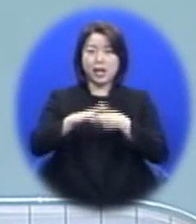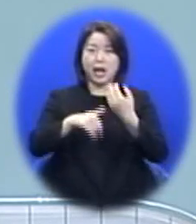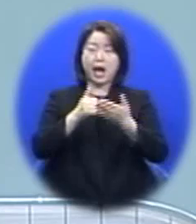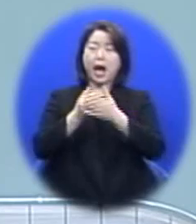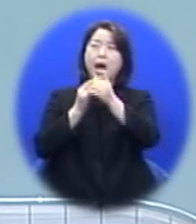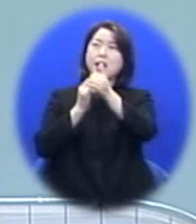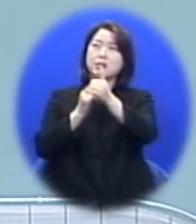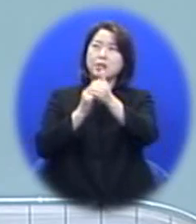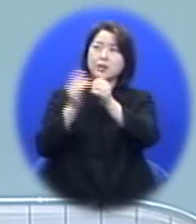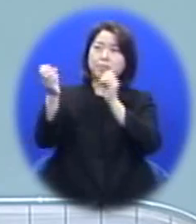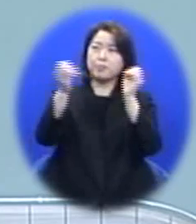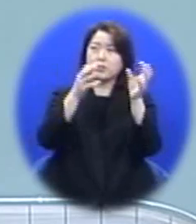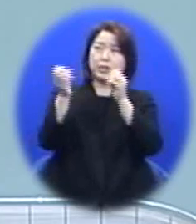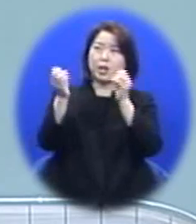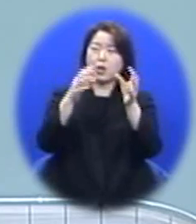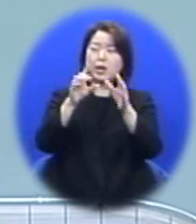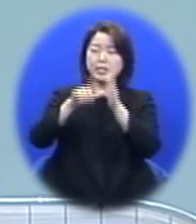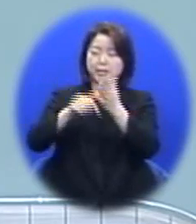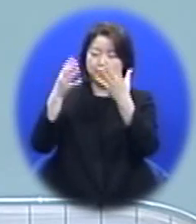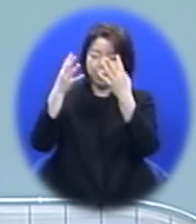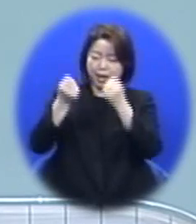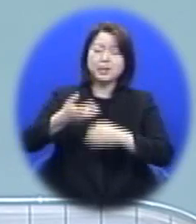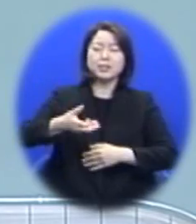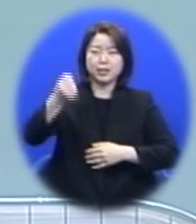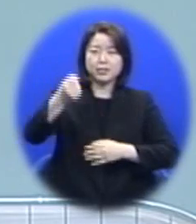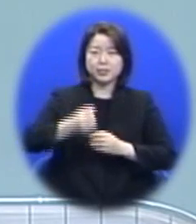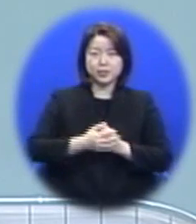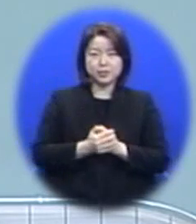하나님에게 대화할 시간을 많이 갖는 것입니다.